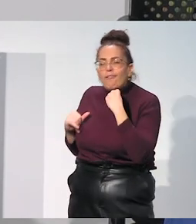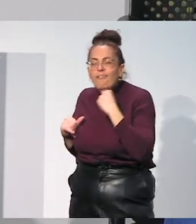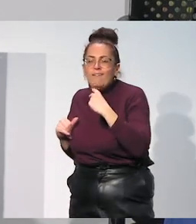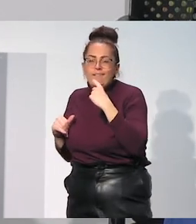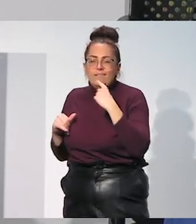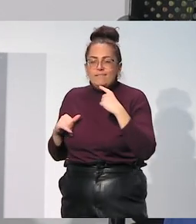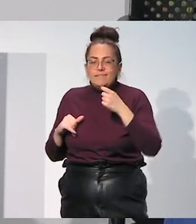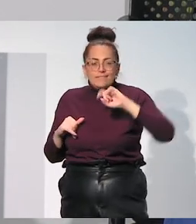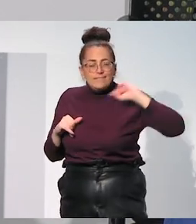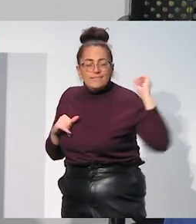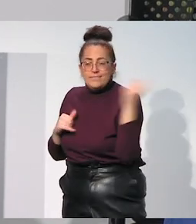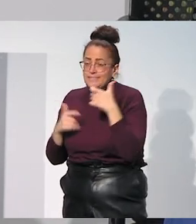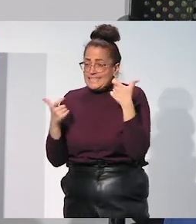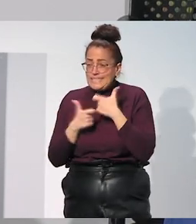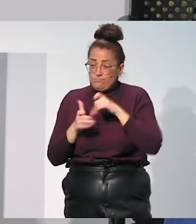monde rit, même lui.